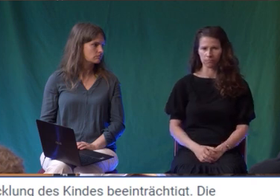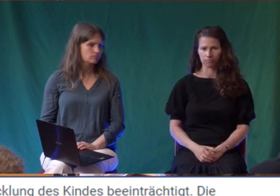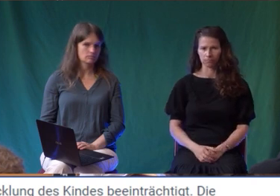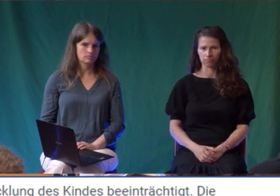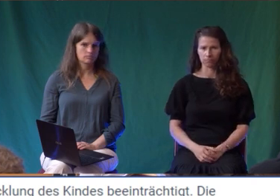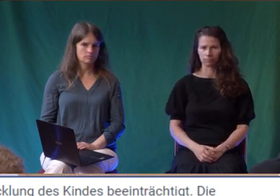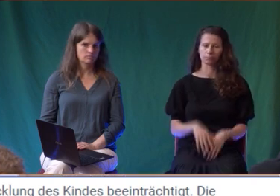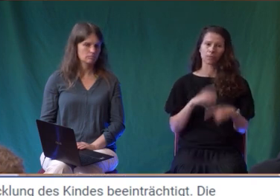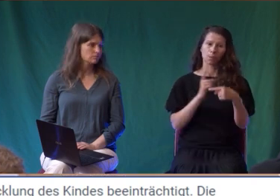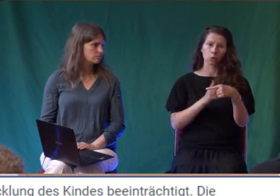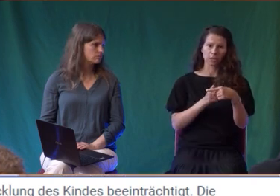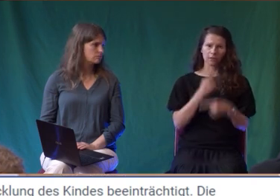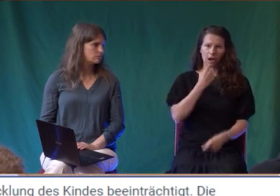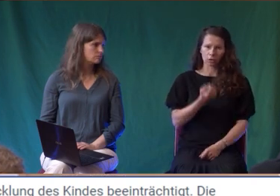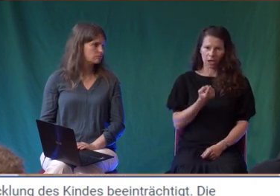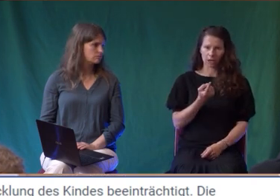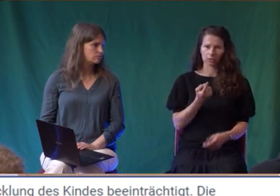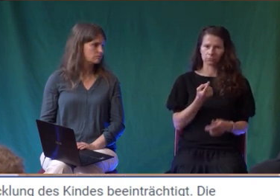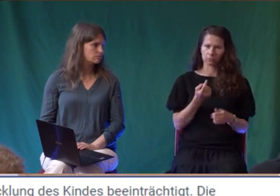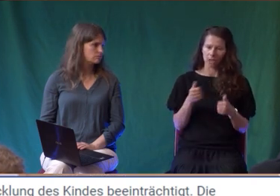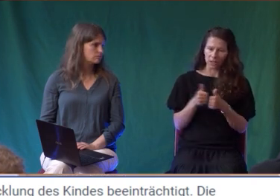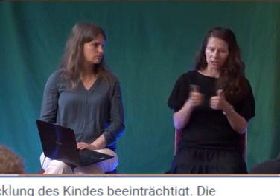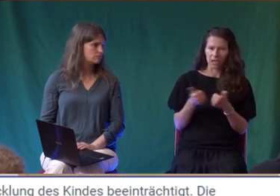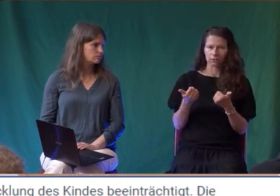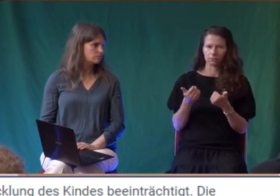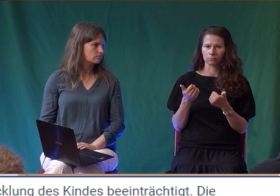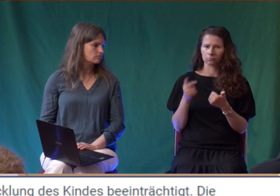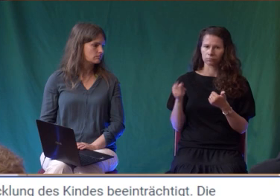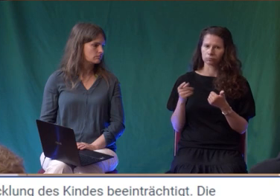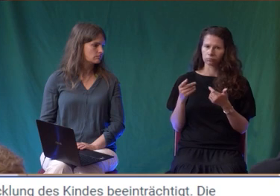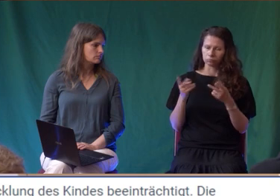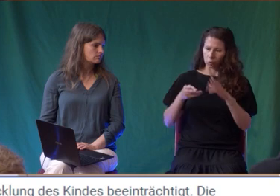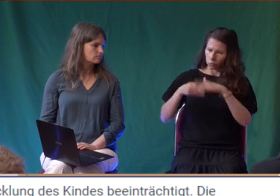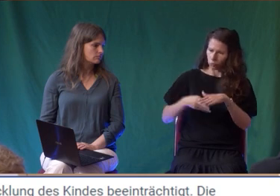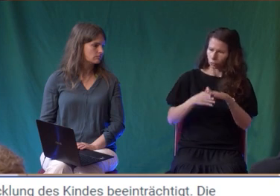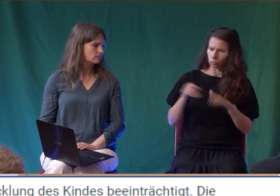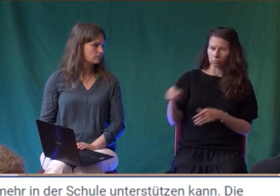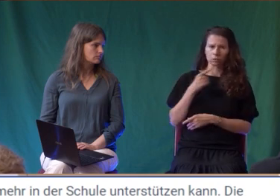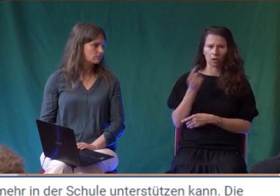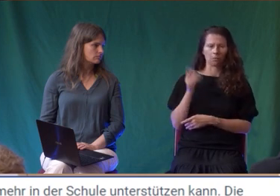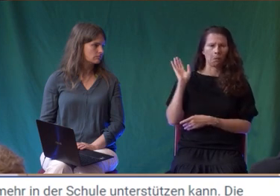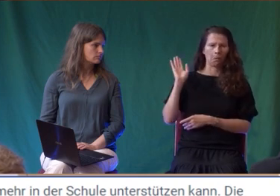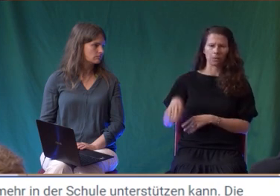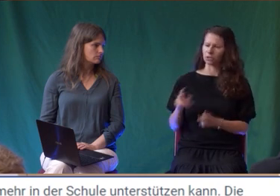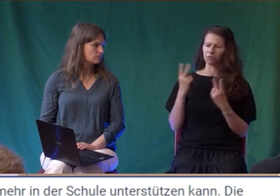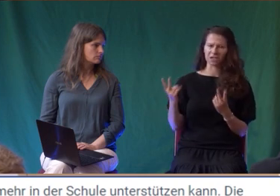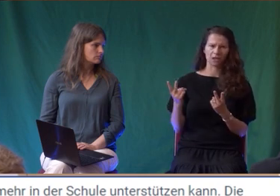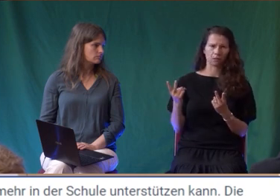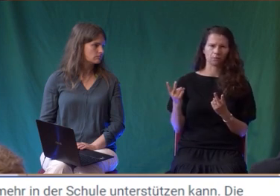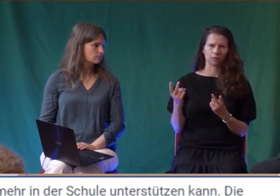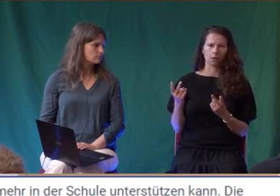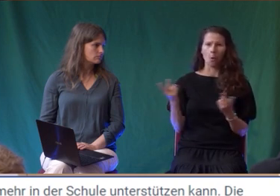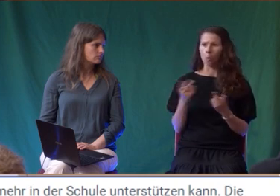positive aussagende Assistenzen zur Mutter unsere Stellungnahme wird als Pamphlet abgetan wird nicht zur Kenntnis genommen oder als